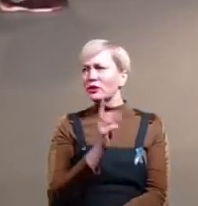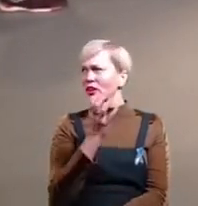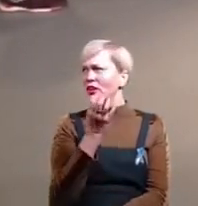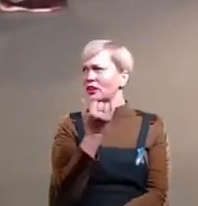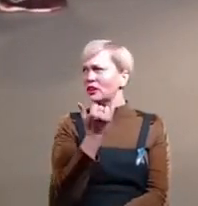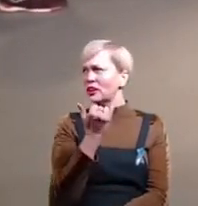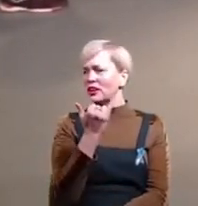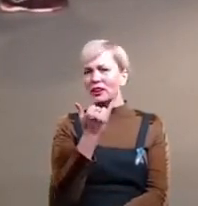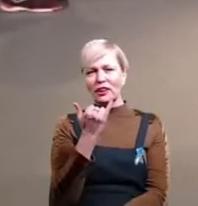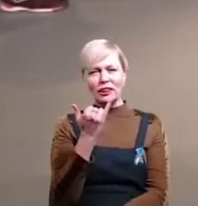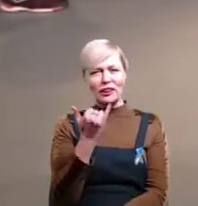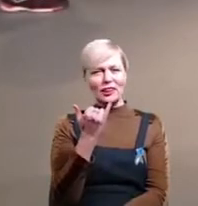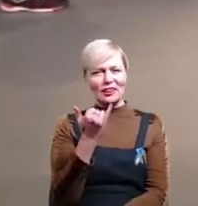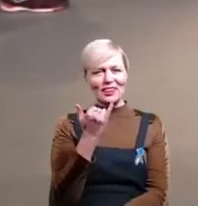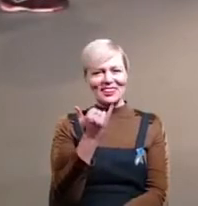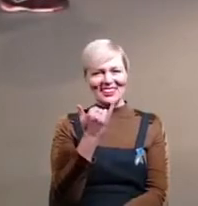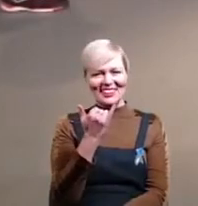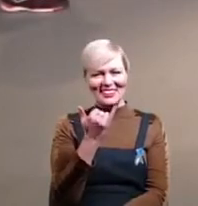Сейчас.